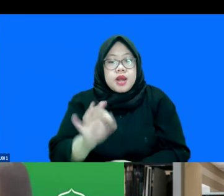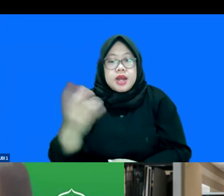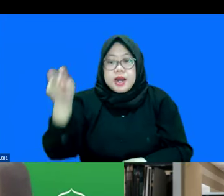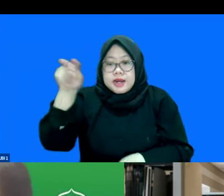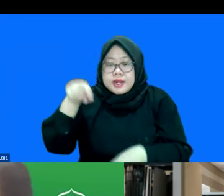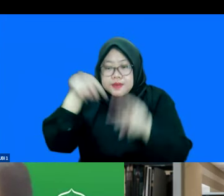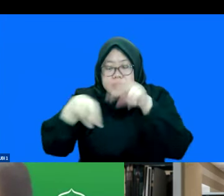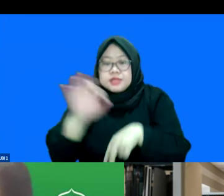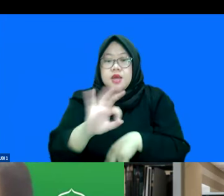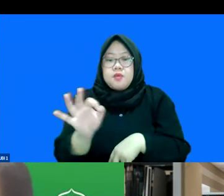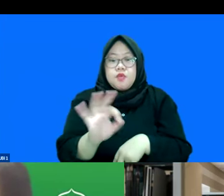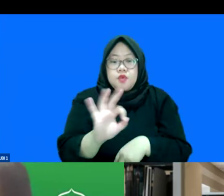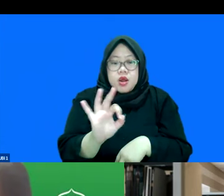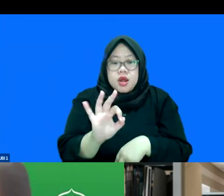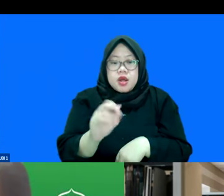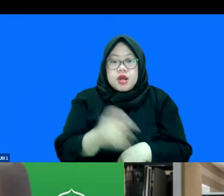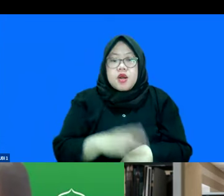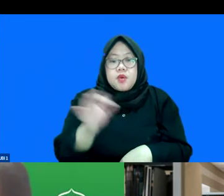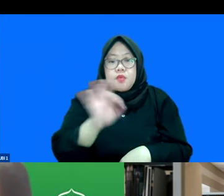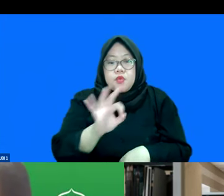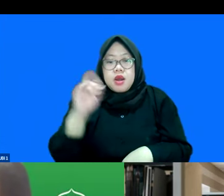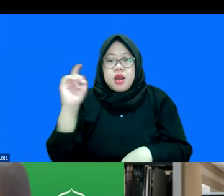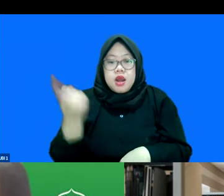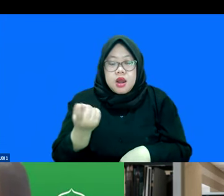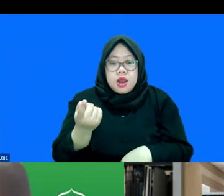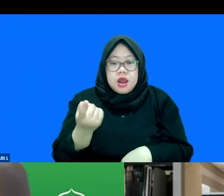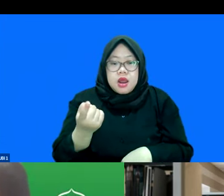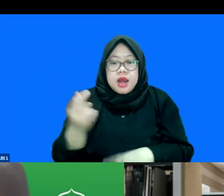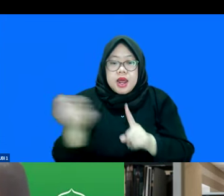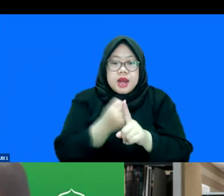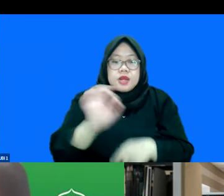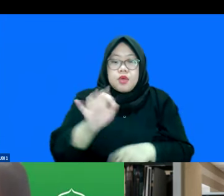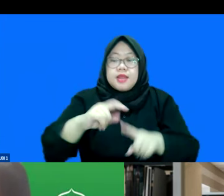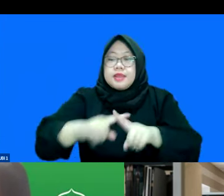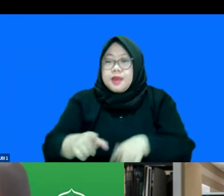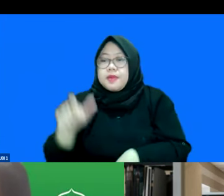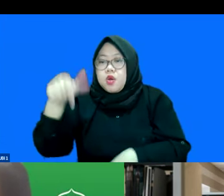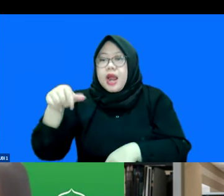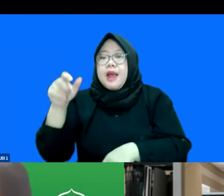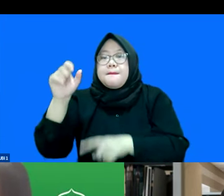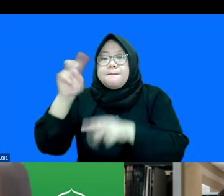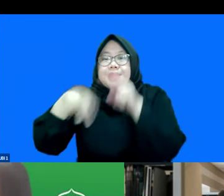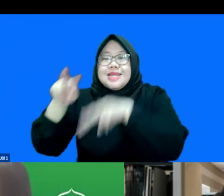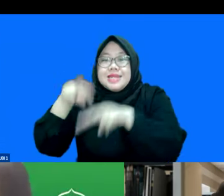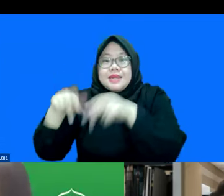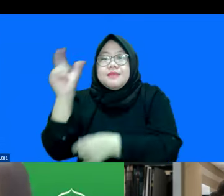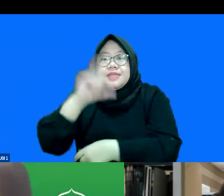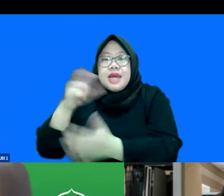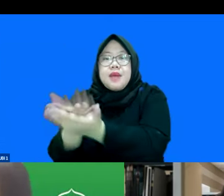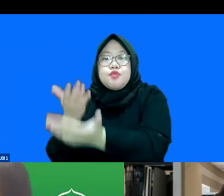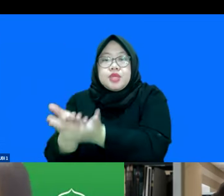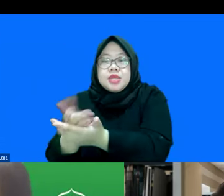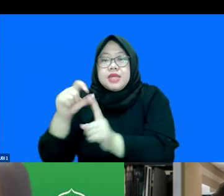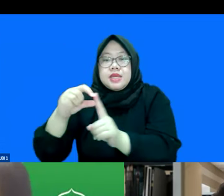di yang merasa dikenakan kekerasan, tapi si penyidiknya, polisinya, dia harus membuktikan bahwa memang itu